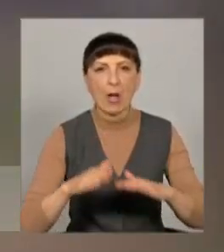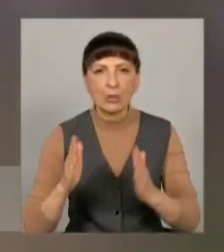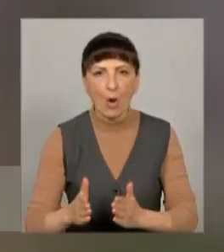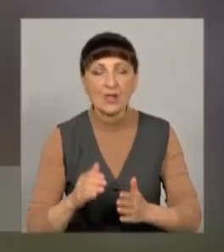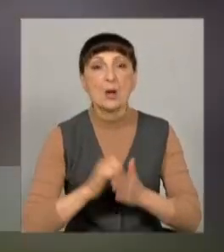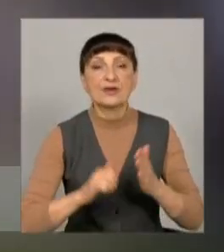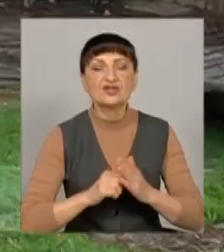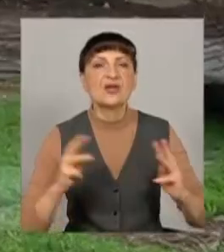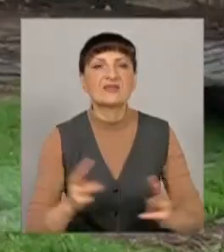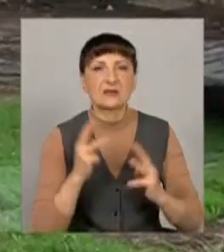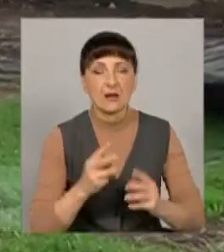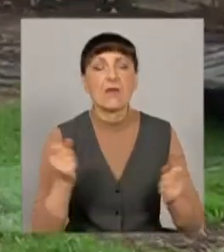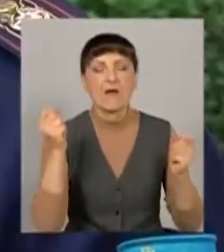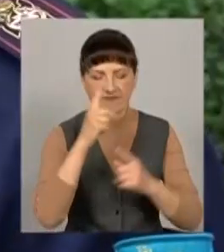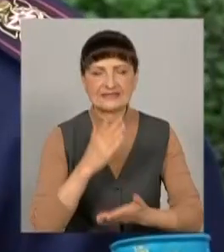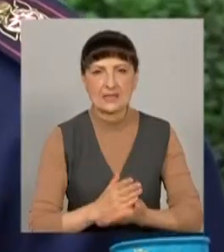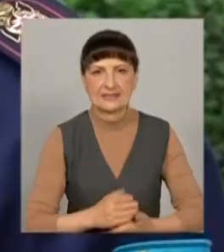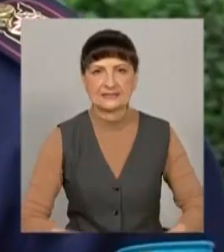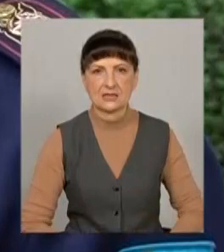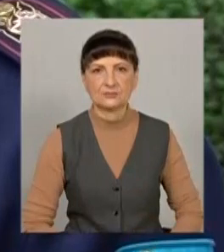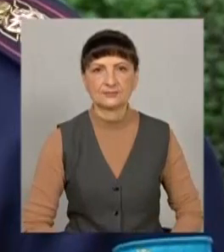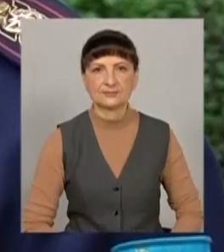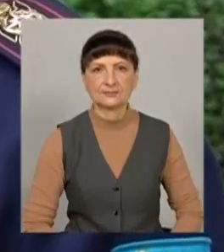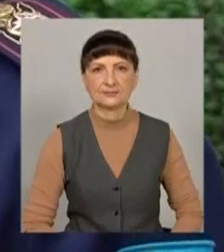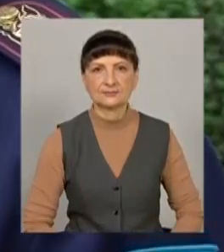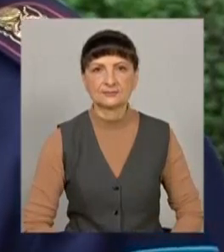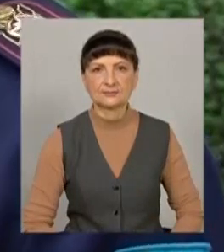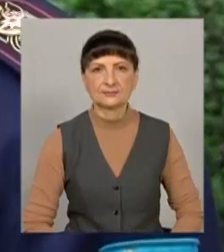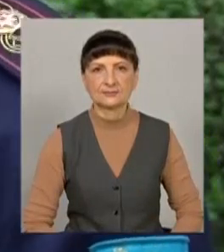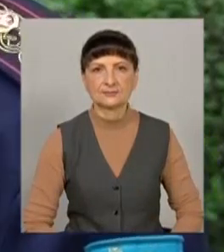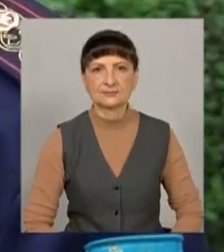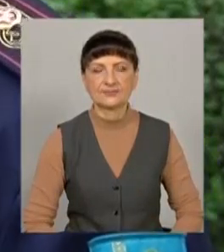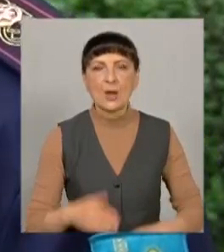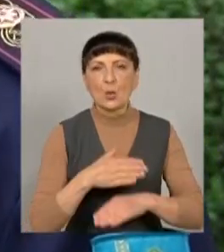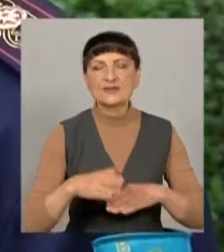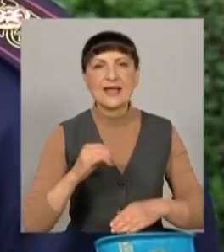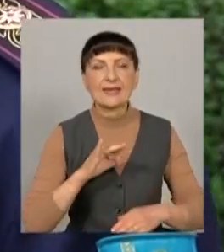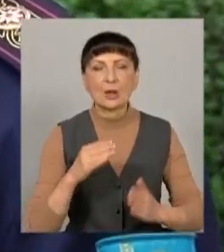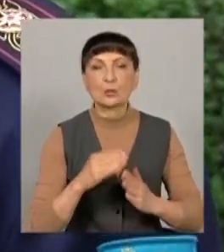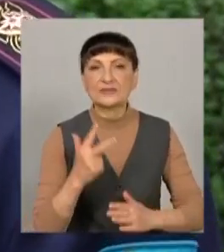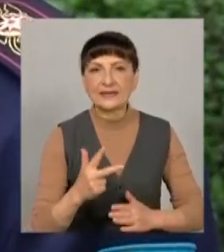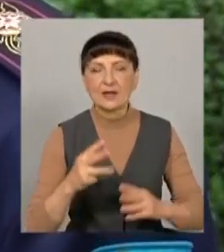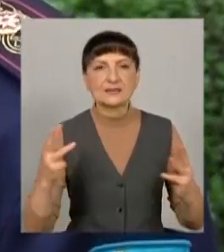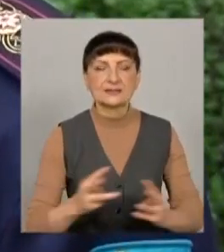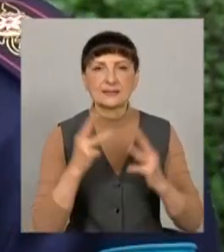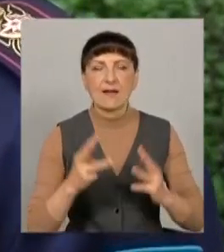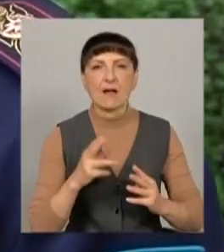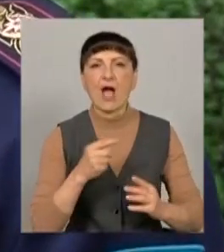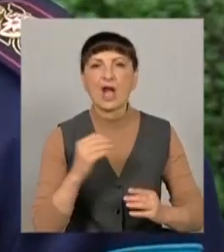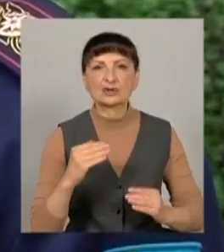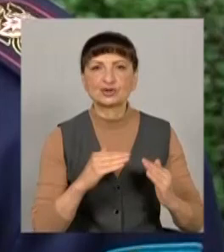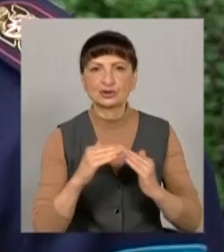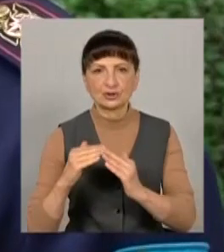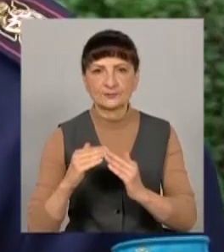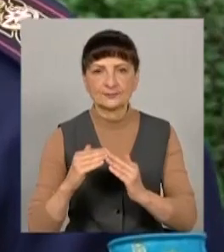возгорания выясняется. По адресу город Уральск, улица Хлосаинова, дом 3, произошло загорание гаража на площади 30